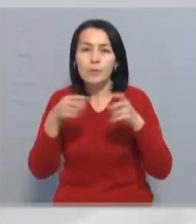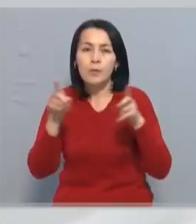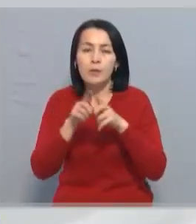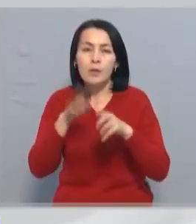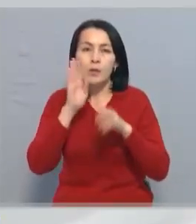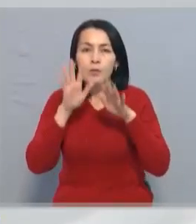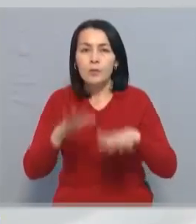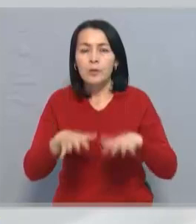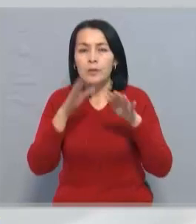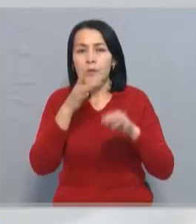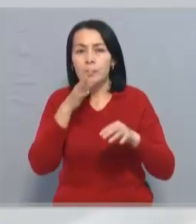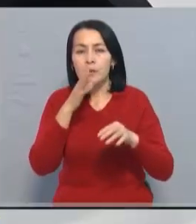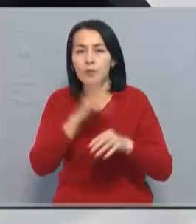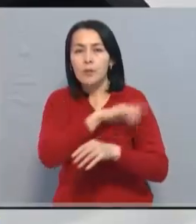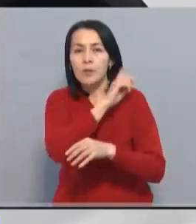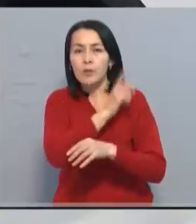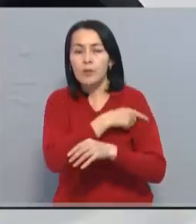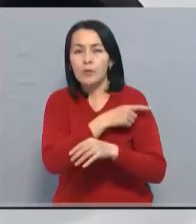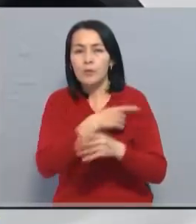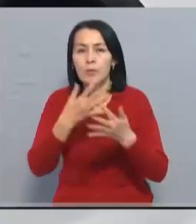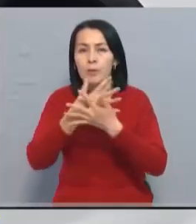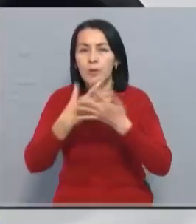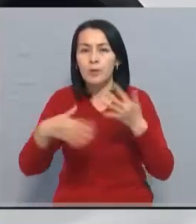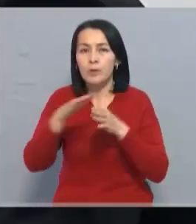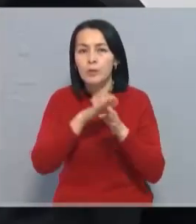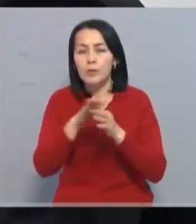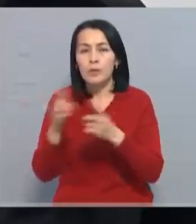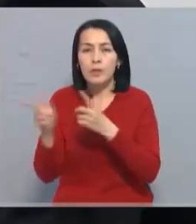су тасқыны кезінде күштер мен құралдардың толық дайын